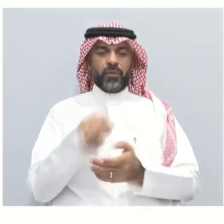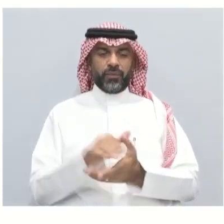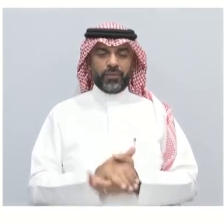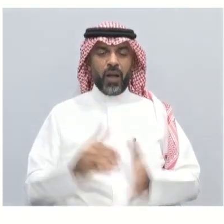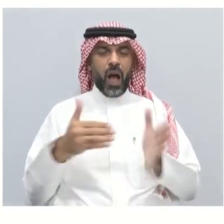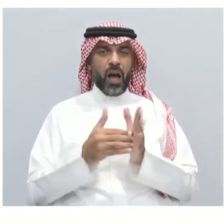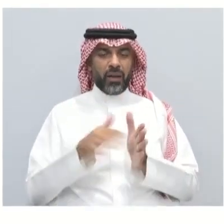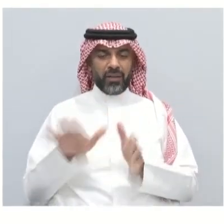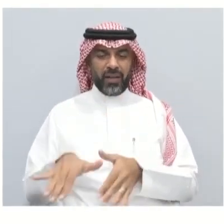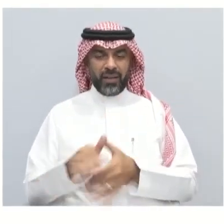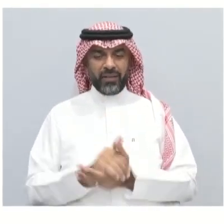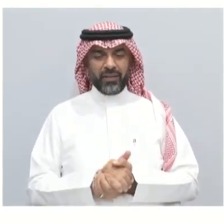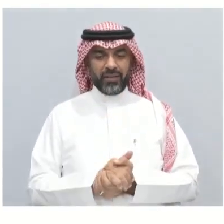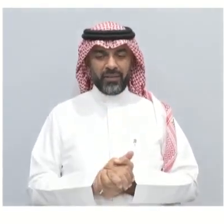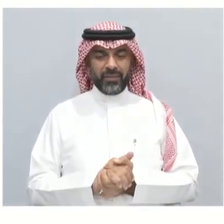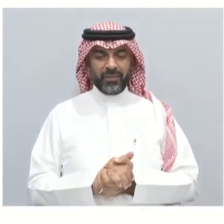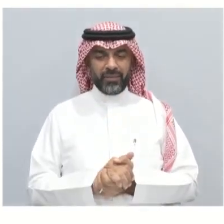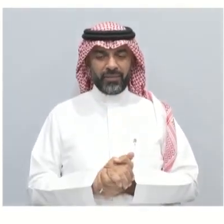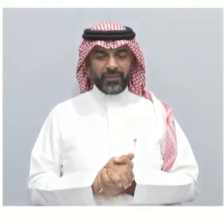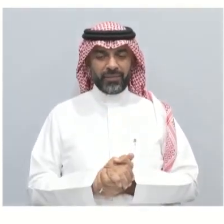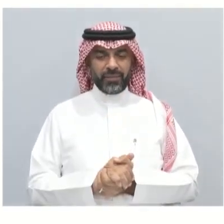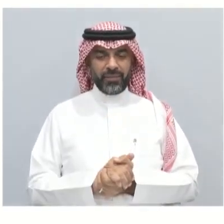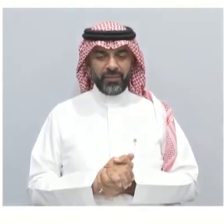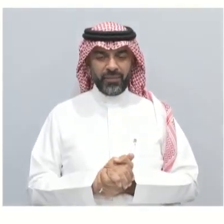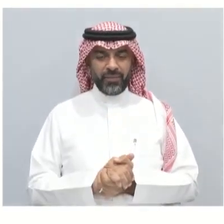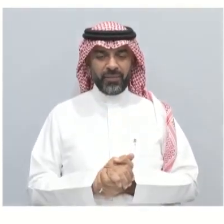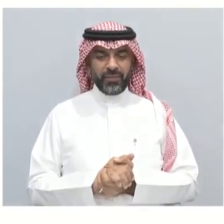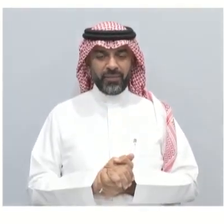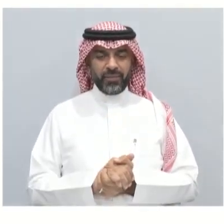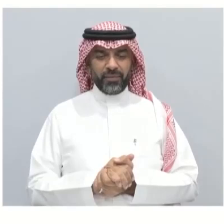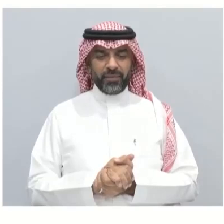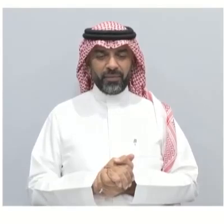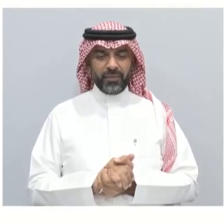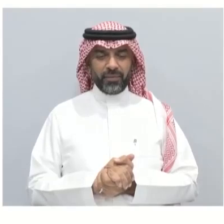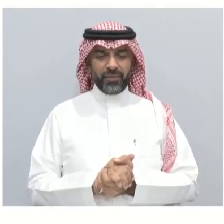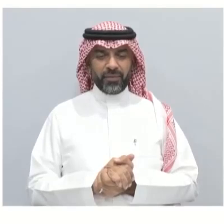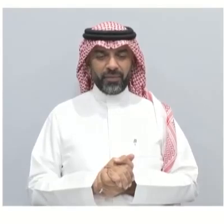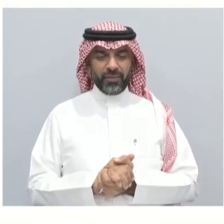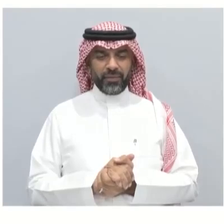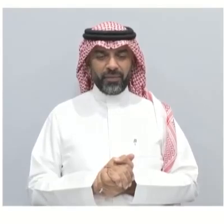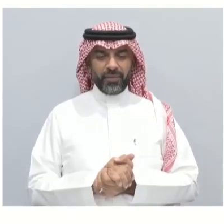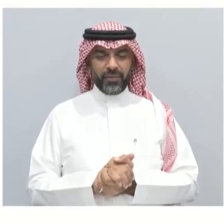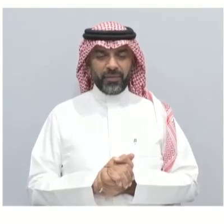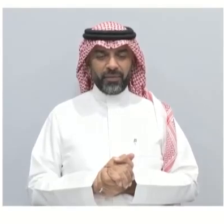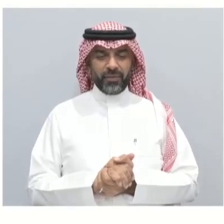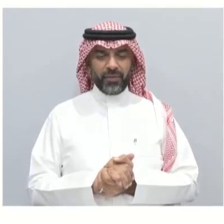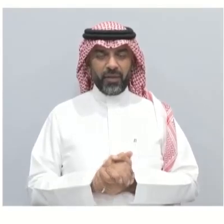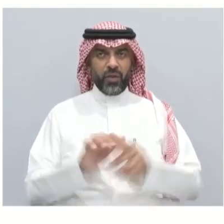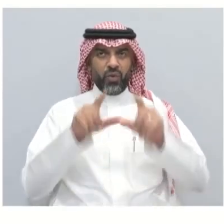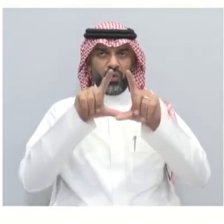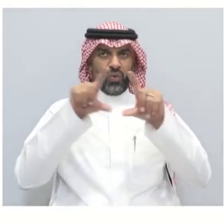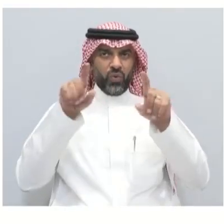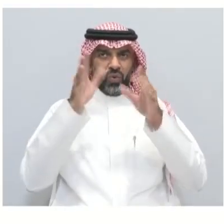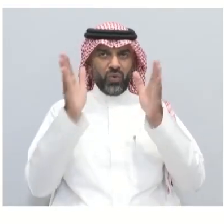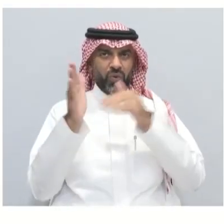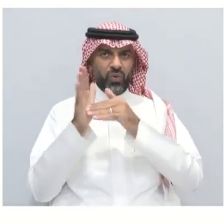طيب اخيرا الرياض وضعنا تاريخ وهو المتبقي لدينا طبعا لا يوجد حدود مجرد